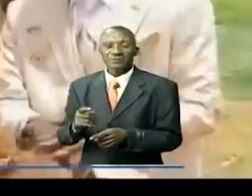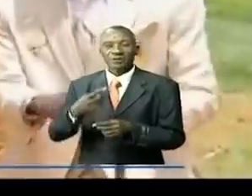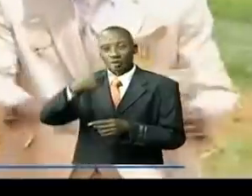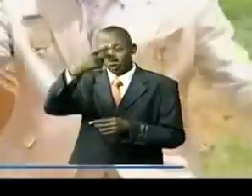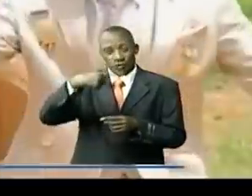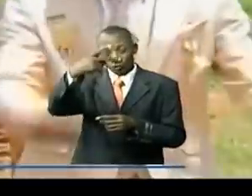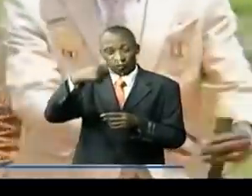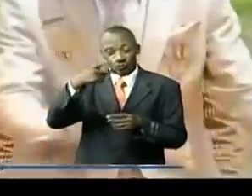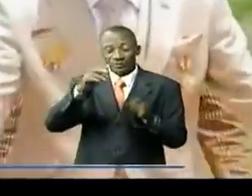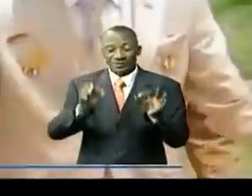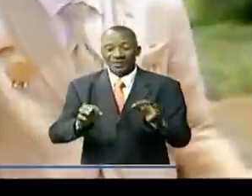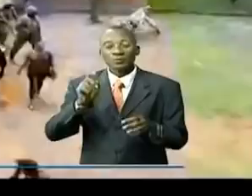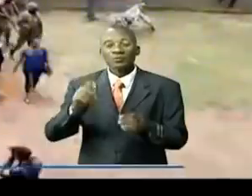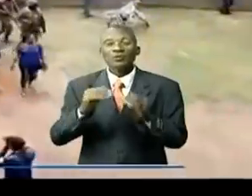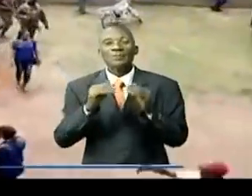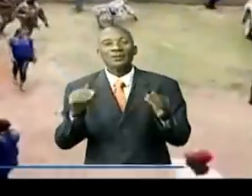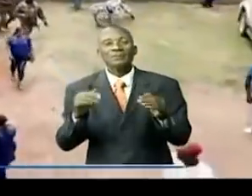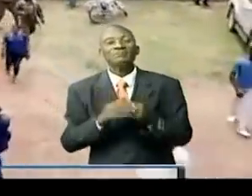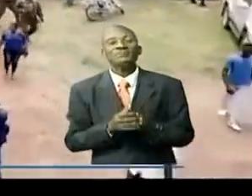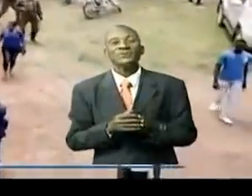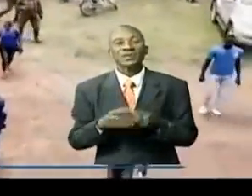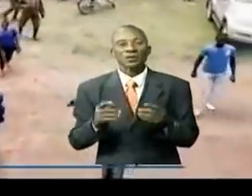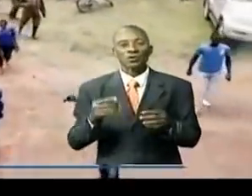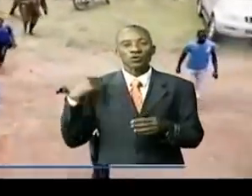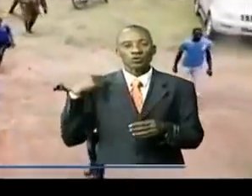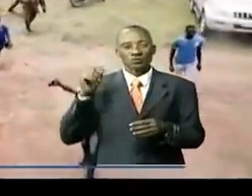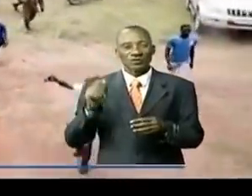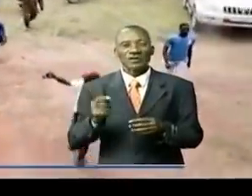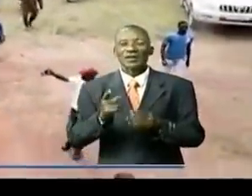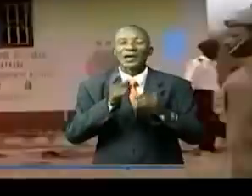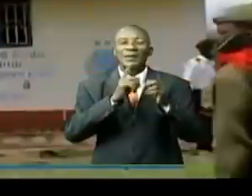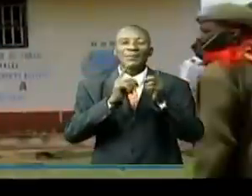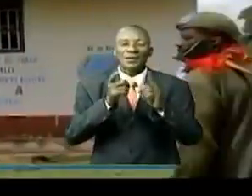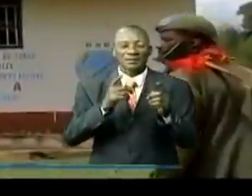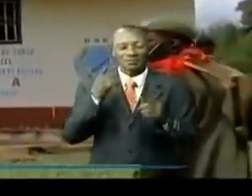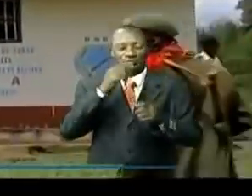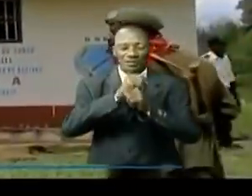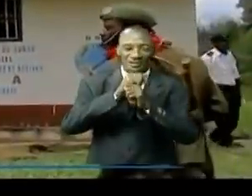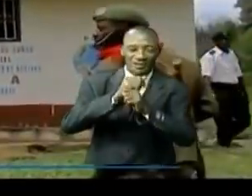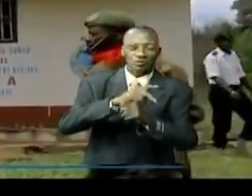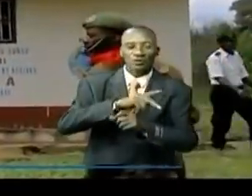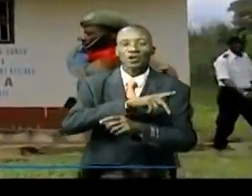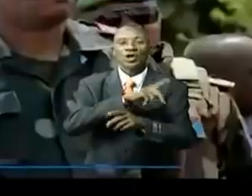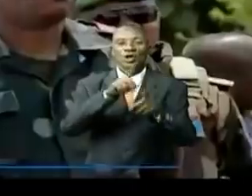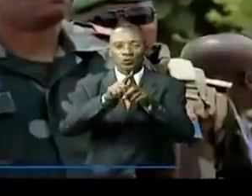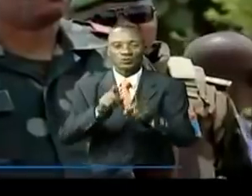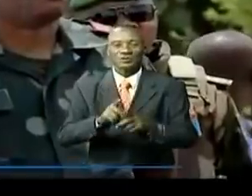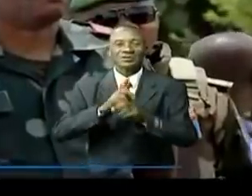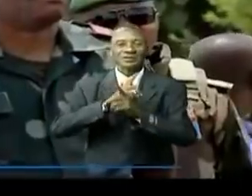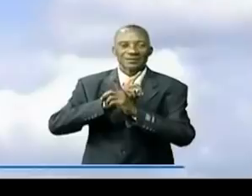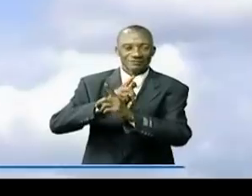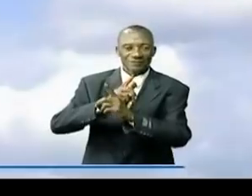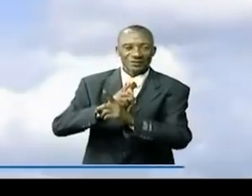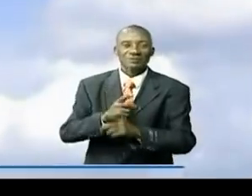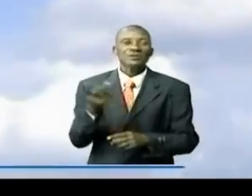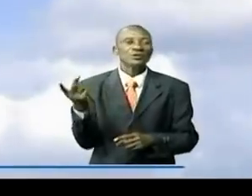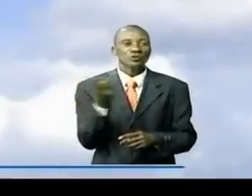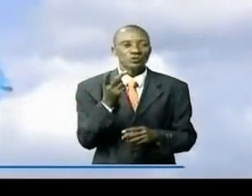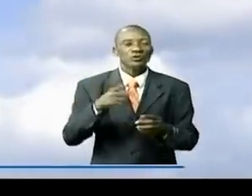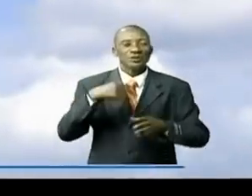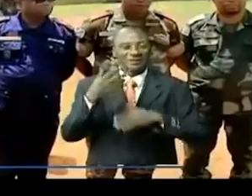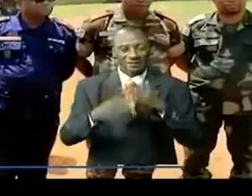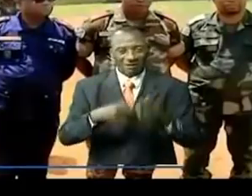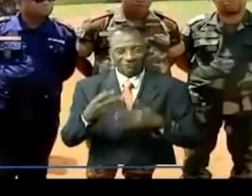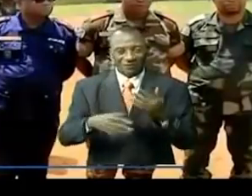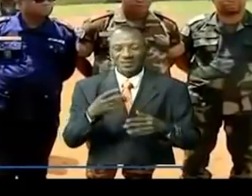1 de l'Ituri a appelé les services de sécurité et de défense ainsi que d'autres services de l'État à travailler avec patriotisme pour